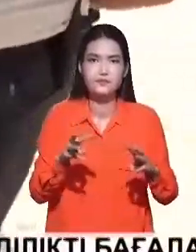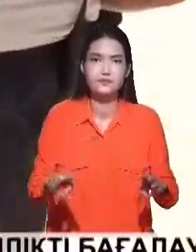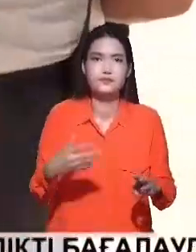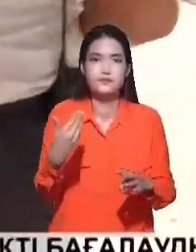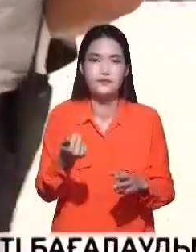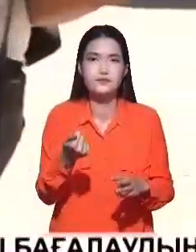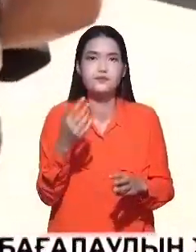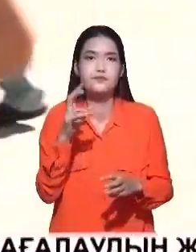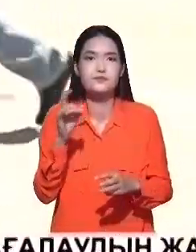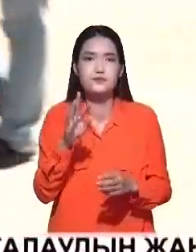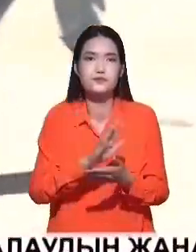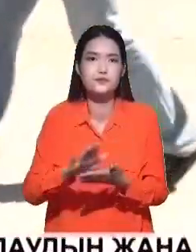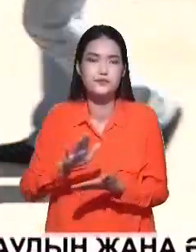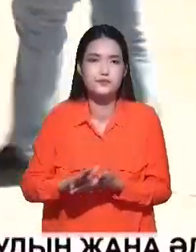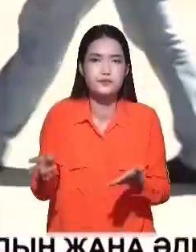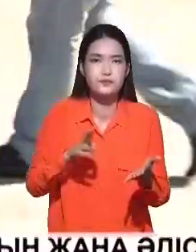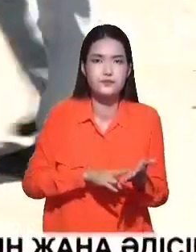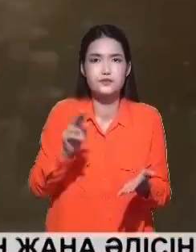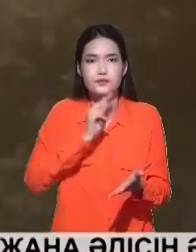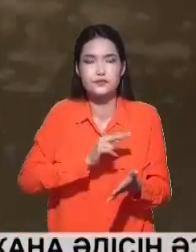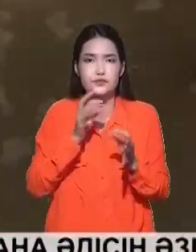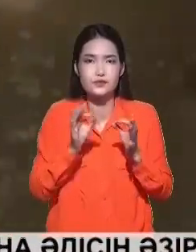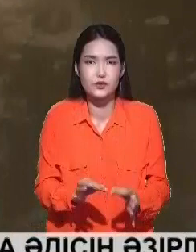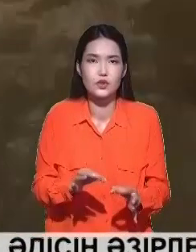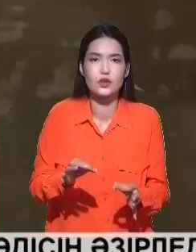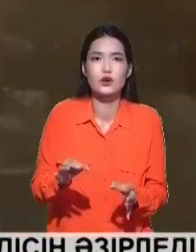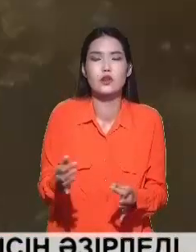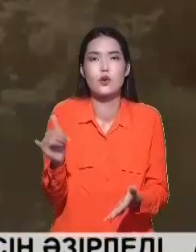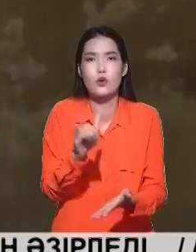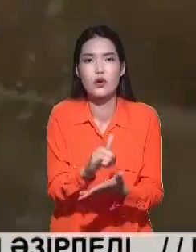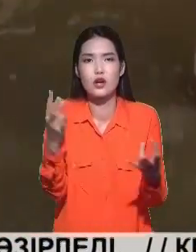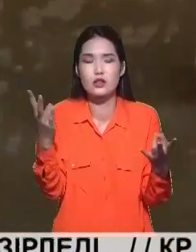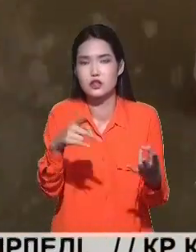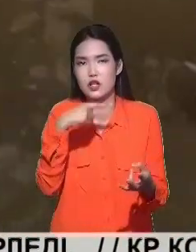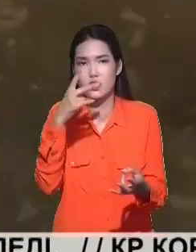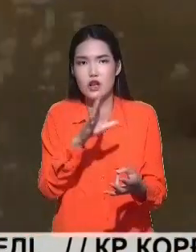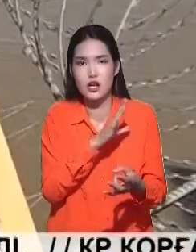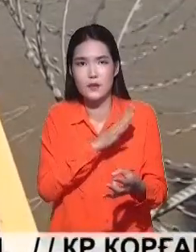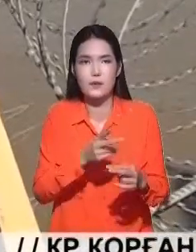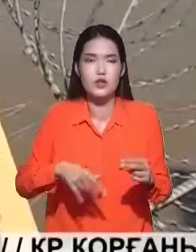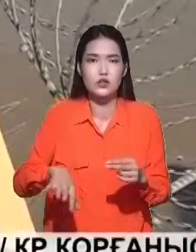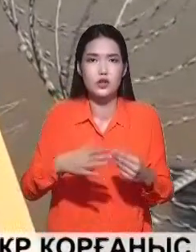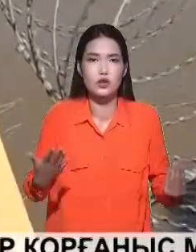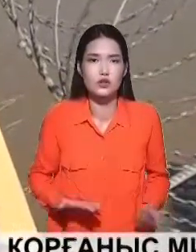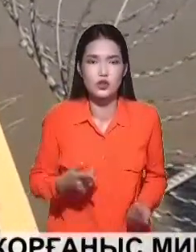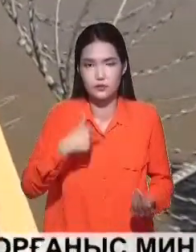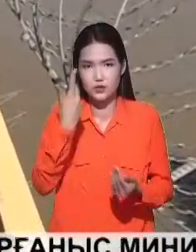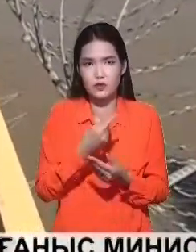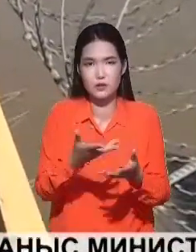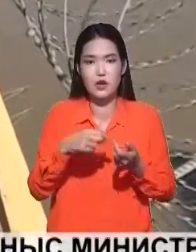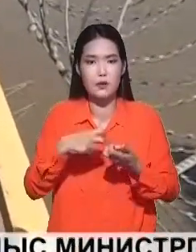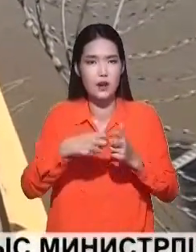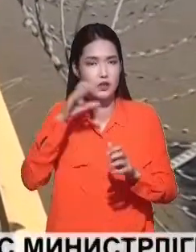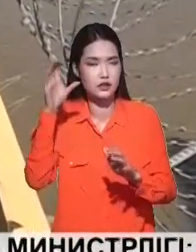аймақтағы кәріздік тазарту қондырғыларының да жұмысын дұрыс жолға қою керектігін айтты. Сондай-ақ жергілікті тұрғындарды жеке қабылдап